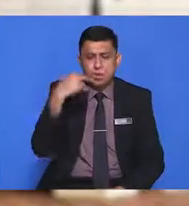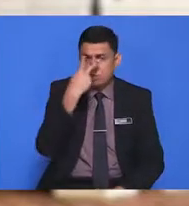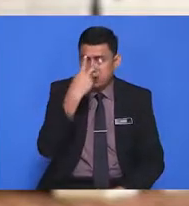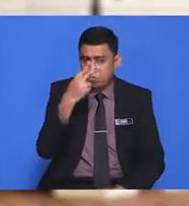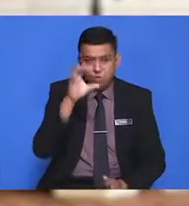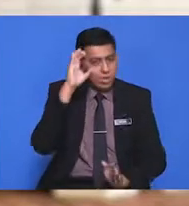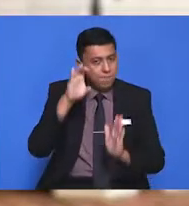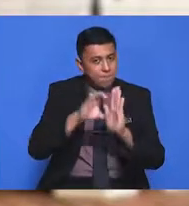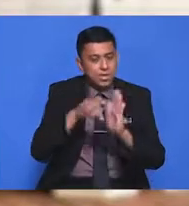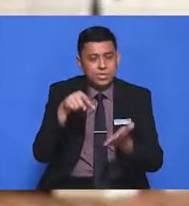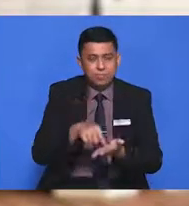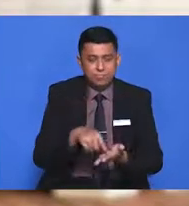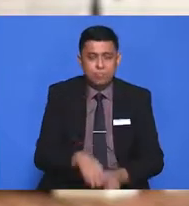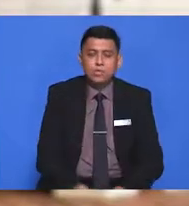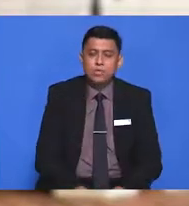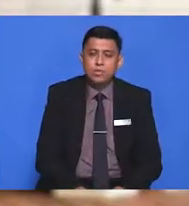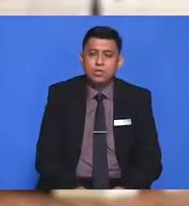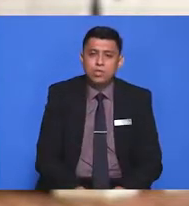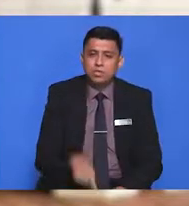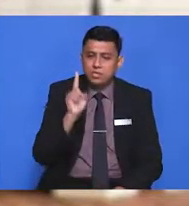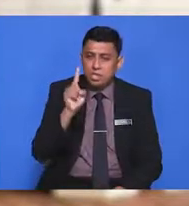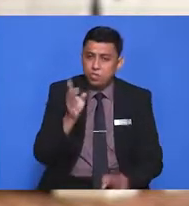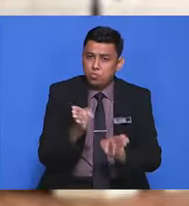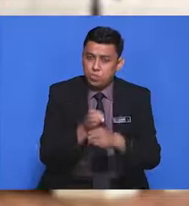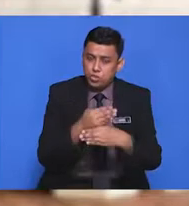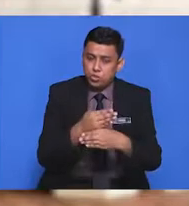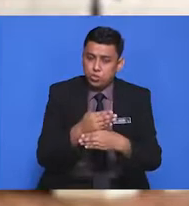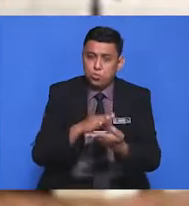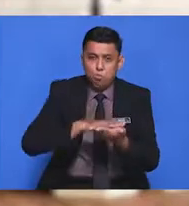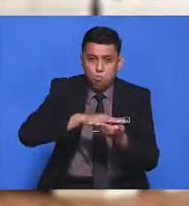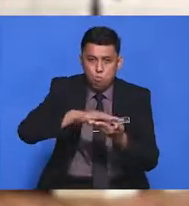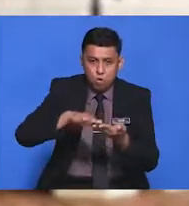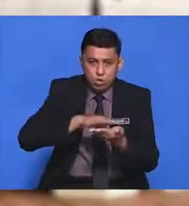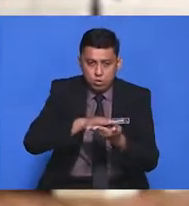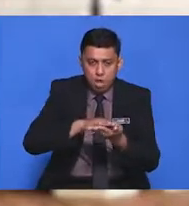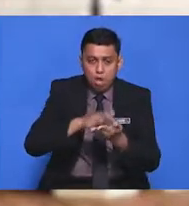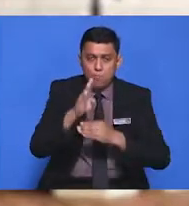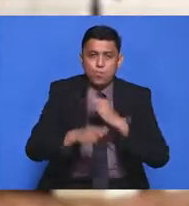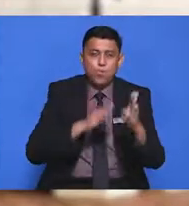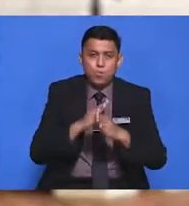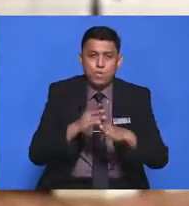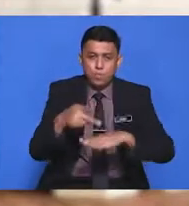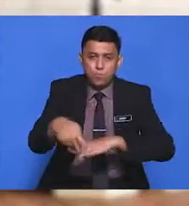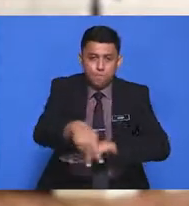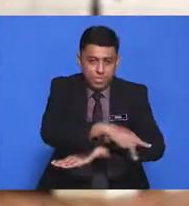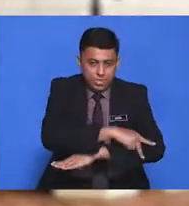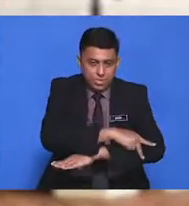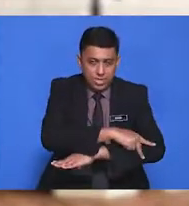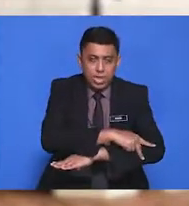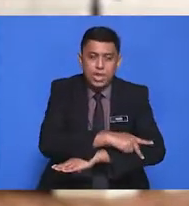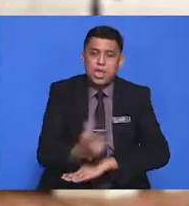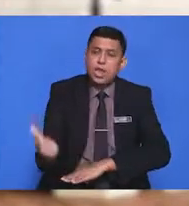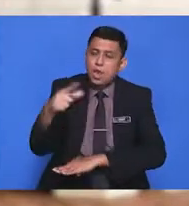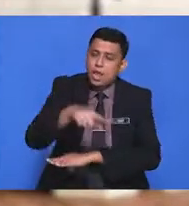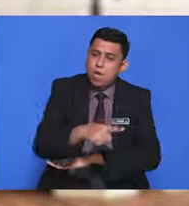paparan ini. Salah satu bentuk muka bumi yang terdapat di Asia Tenggara ialah pinggir laut. Semua negara di